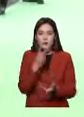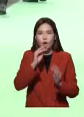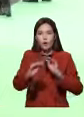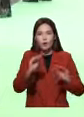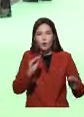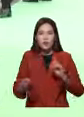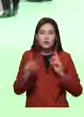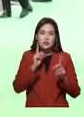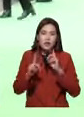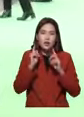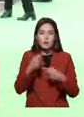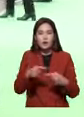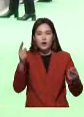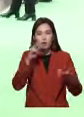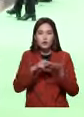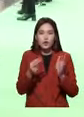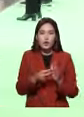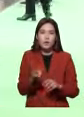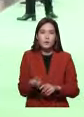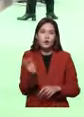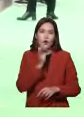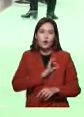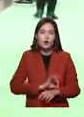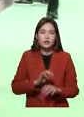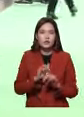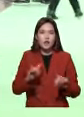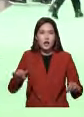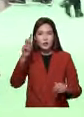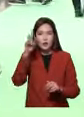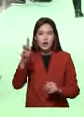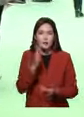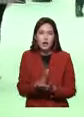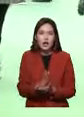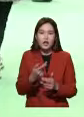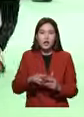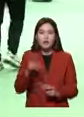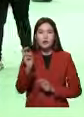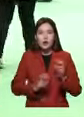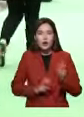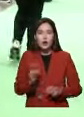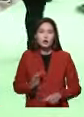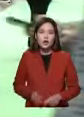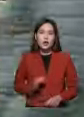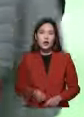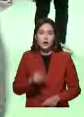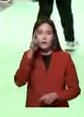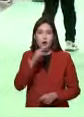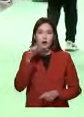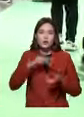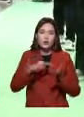конгресстер, конференциялар ұйымдастыруға өте қолайлы және дамыған мемлекет. Сондықтан мейер компаниялар тобы Қазақстандағы